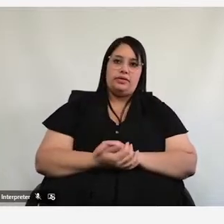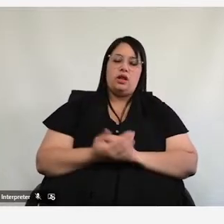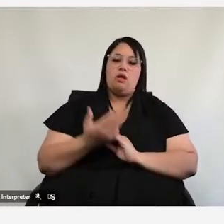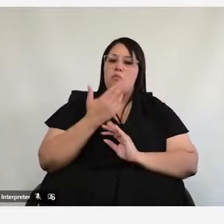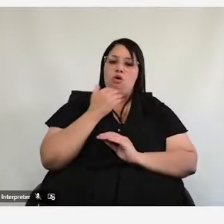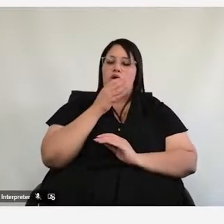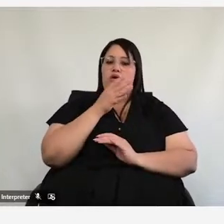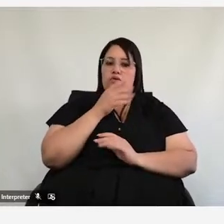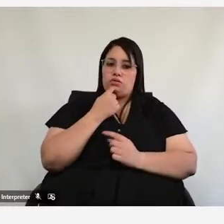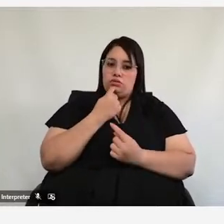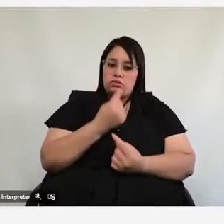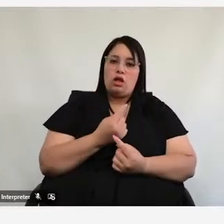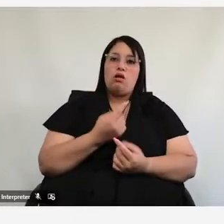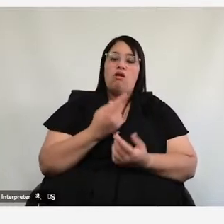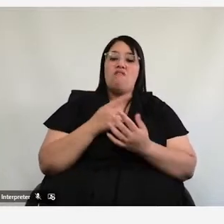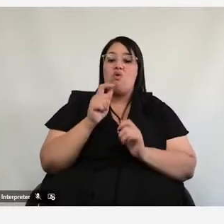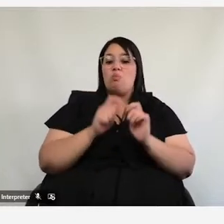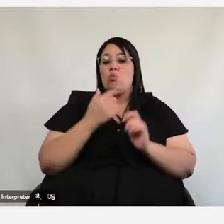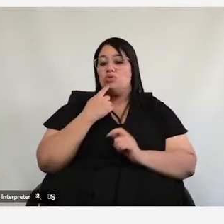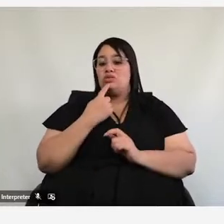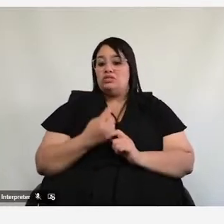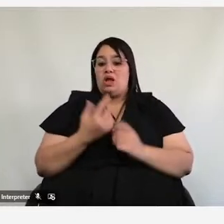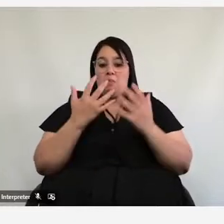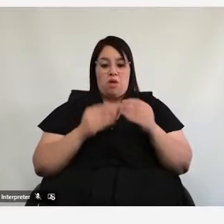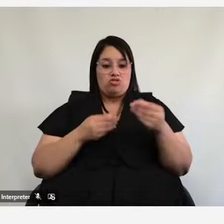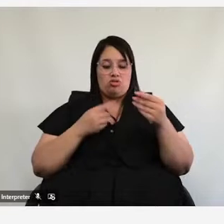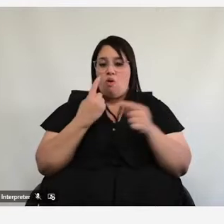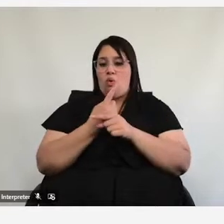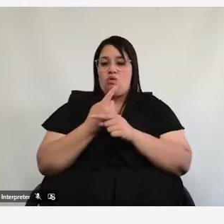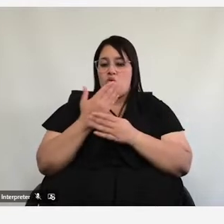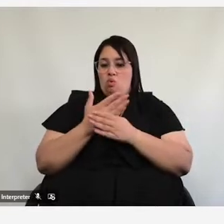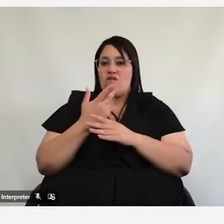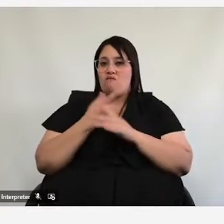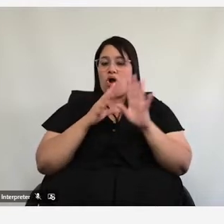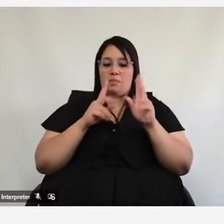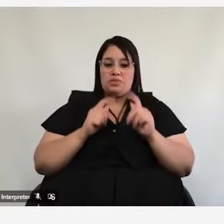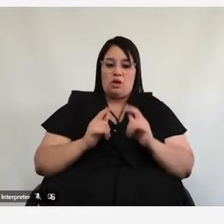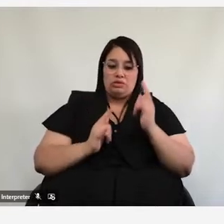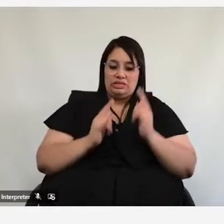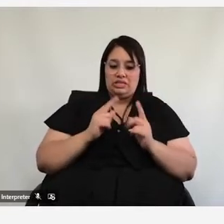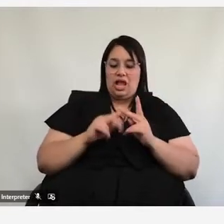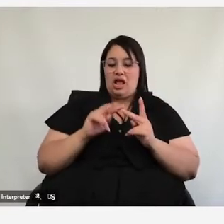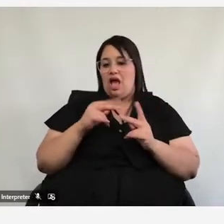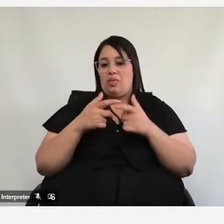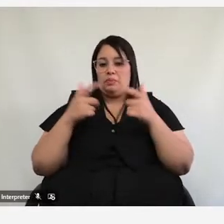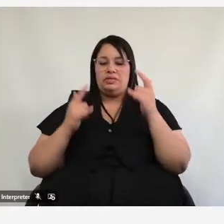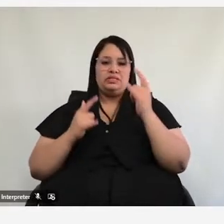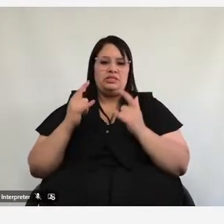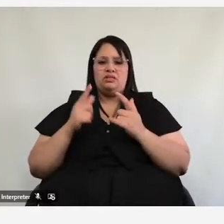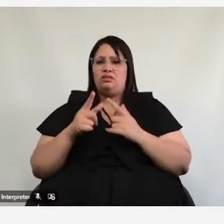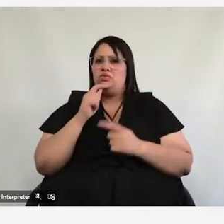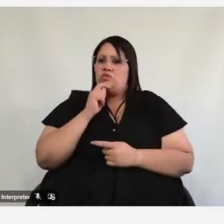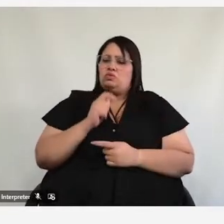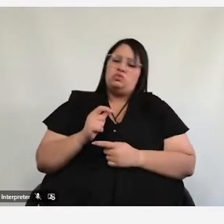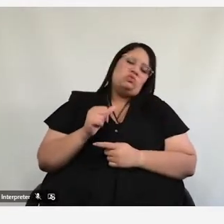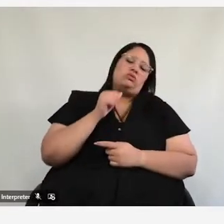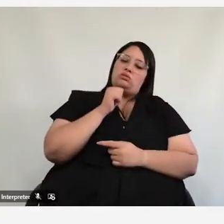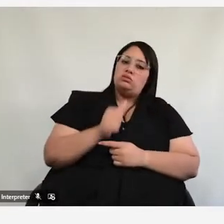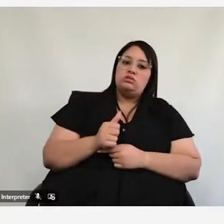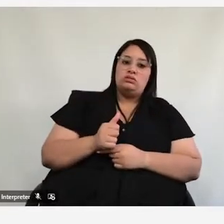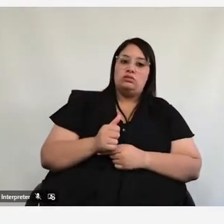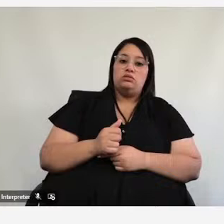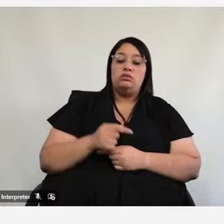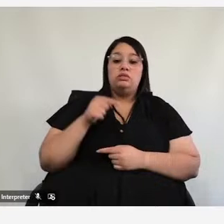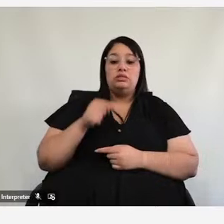Afrikaans. Vir diegene wat sê hierdie begroting werk net vir Kaapstad Metro en ander groot stede, dit is 'n absolute leuen. Neem